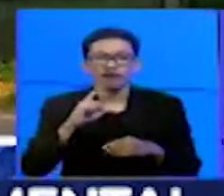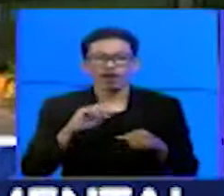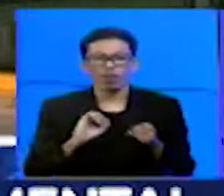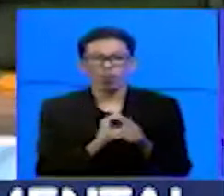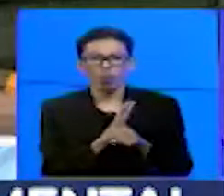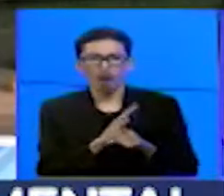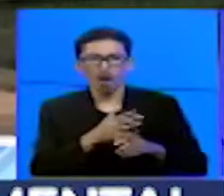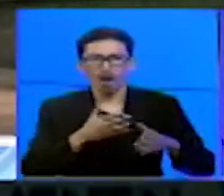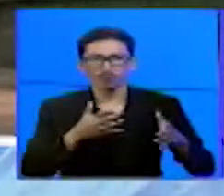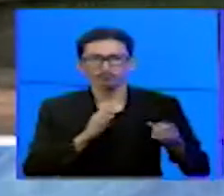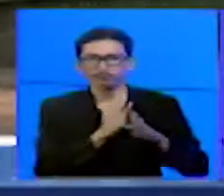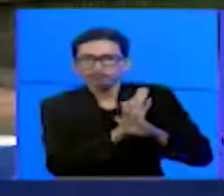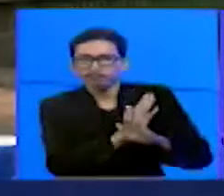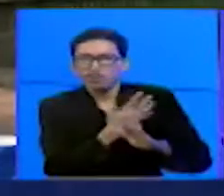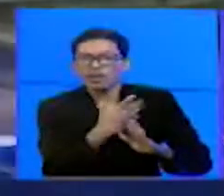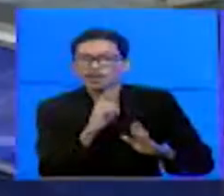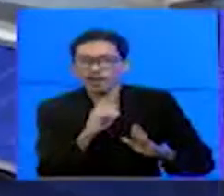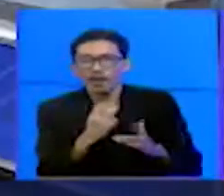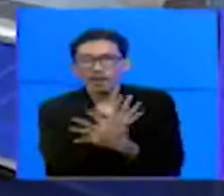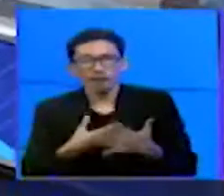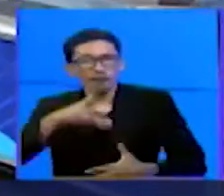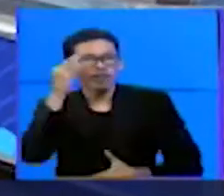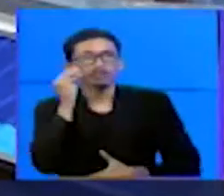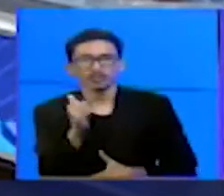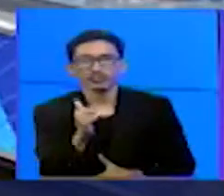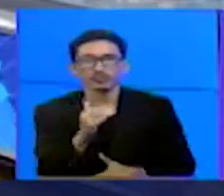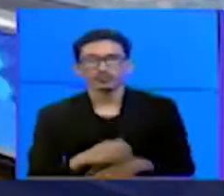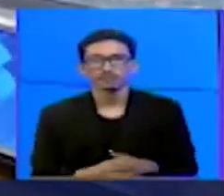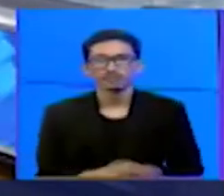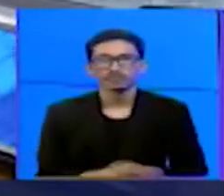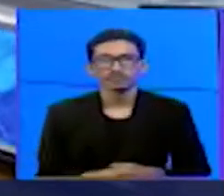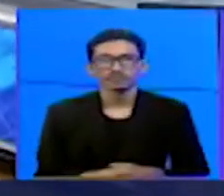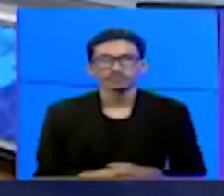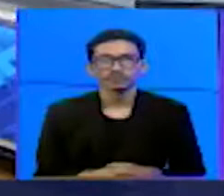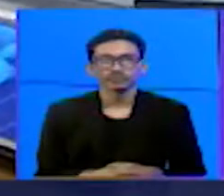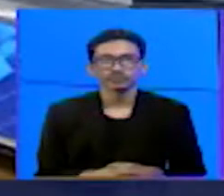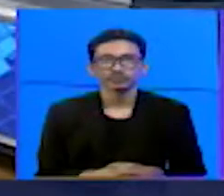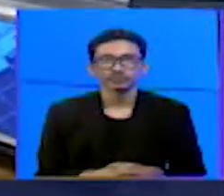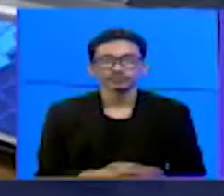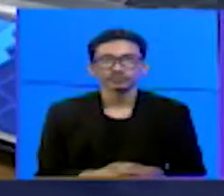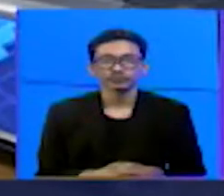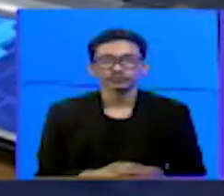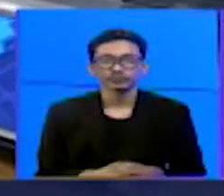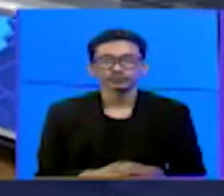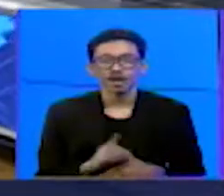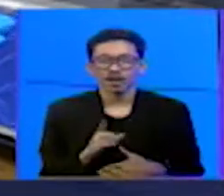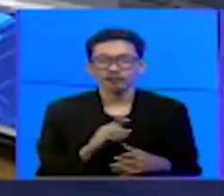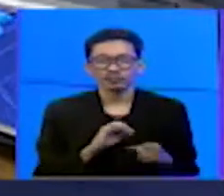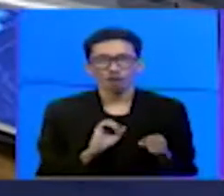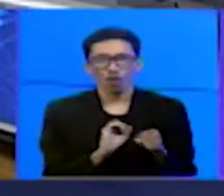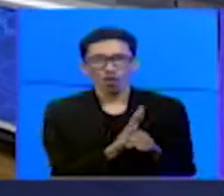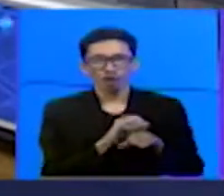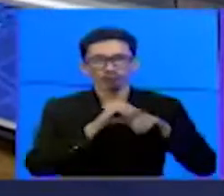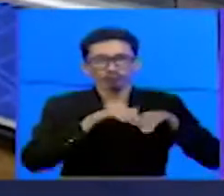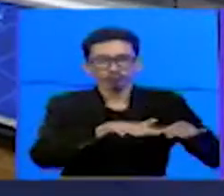COVID-19 ini gitu. Baik, Mbak Irma, selanjutnya kalau kita lihat tidak bisa kita pungkiri bahwa adanya kasus COVID-19 khususnya klaster keluarga ini